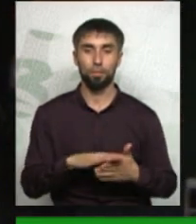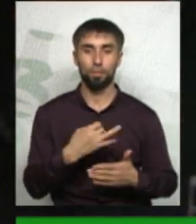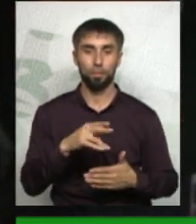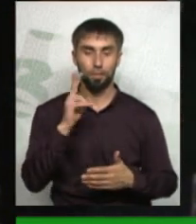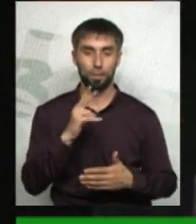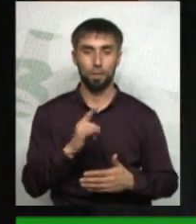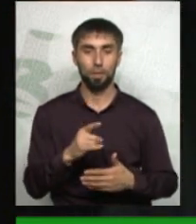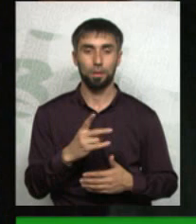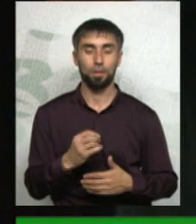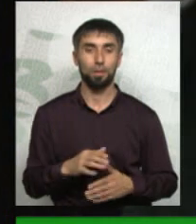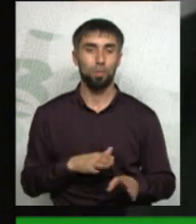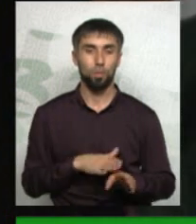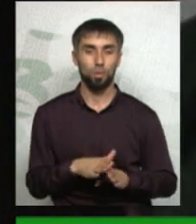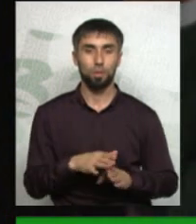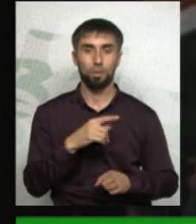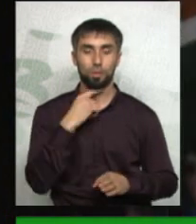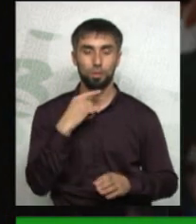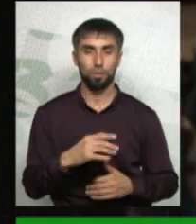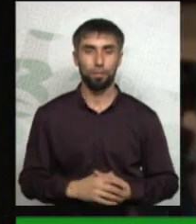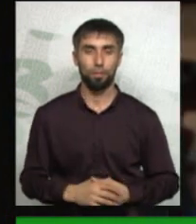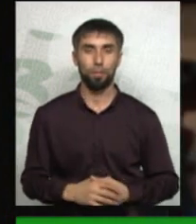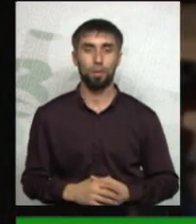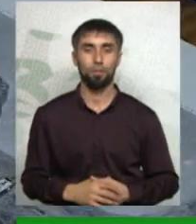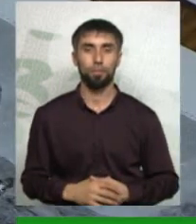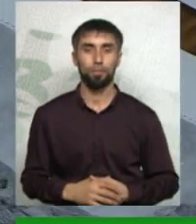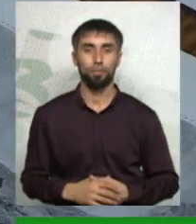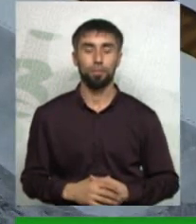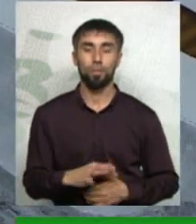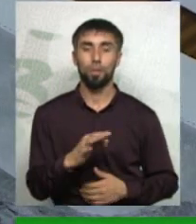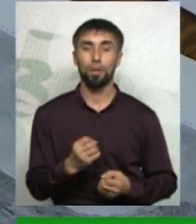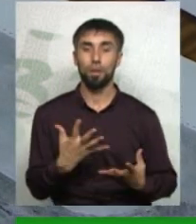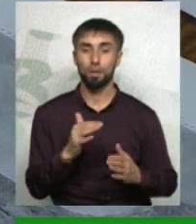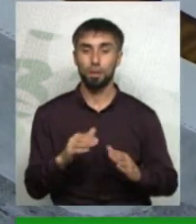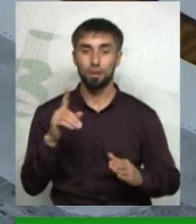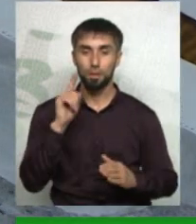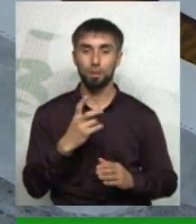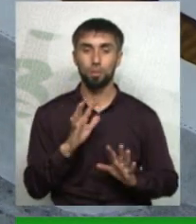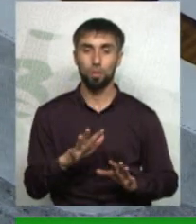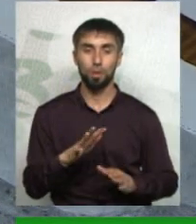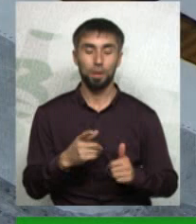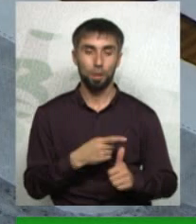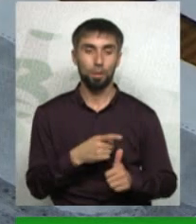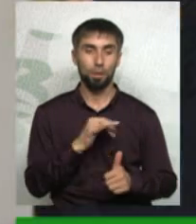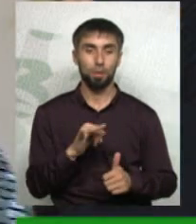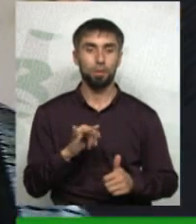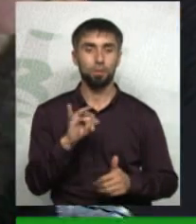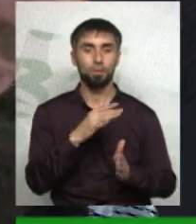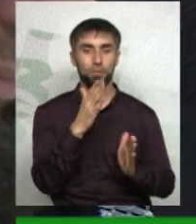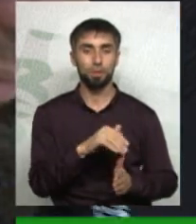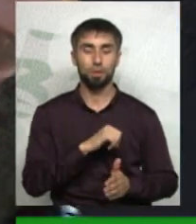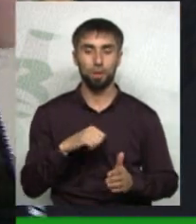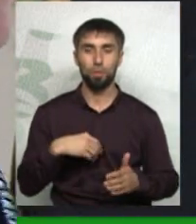знаешь, ты не полноценный ингуш. А некоторые дети знают не только имена, но и биографию